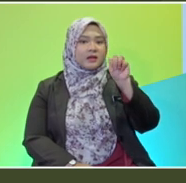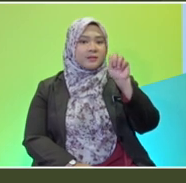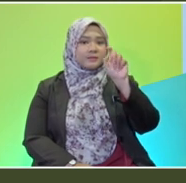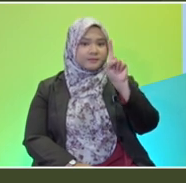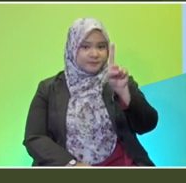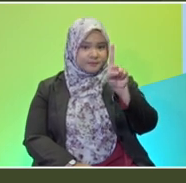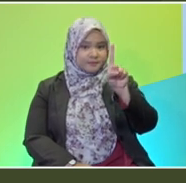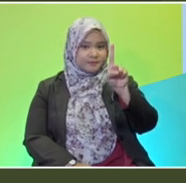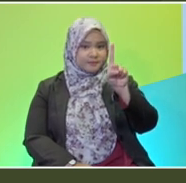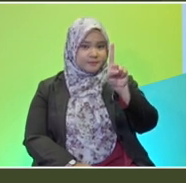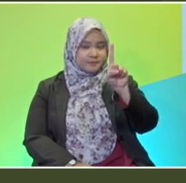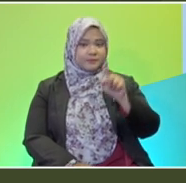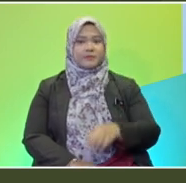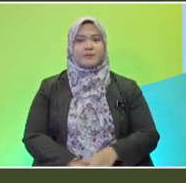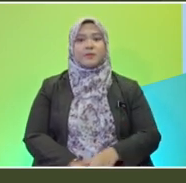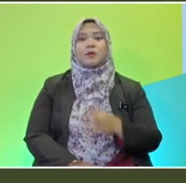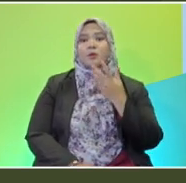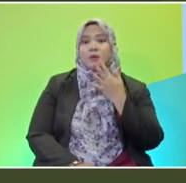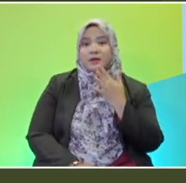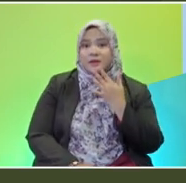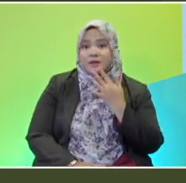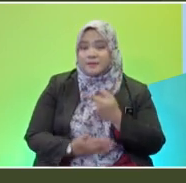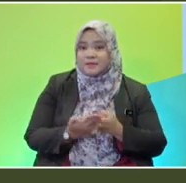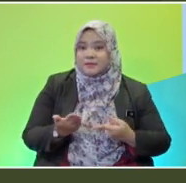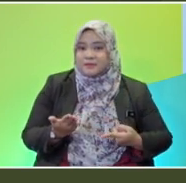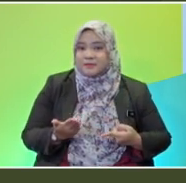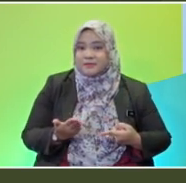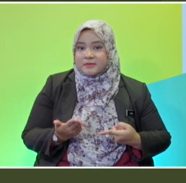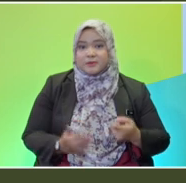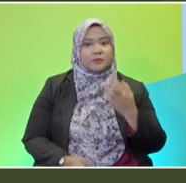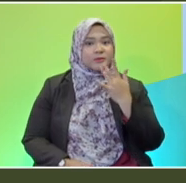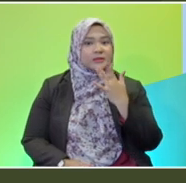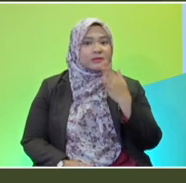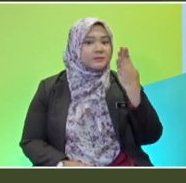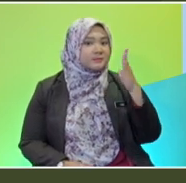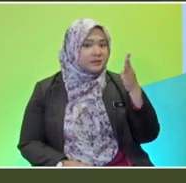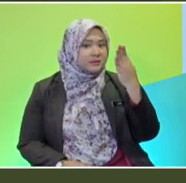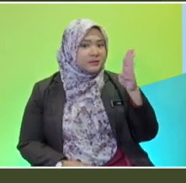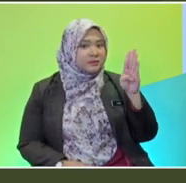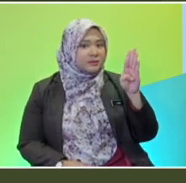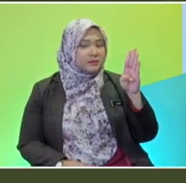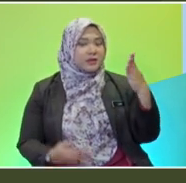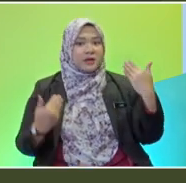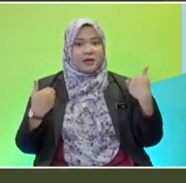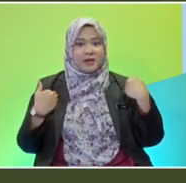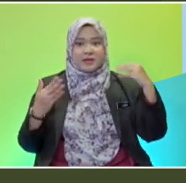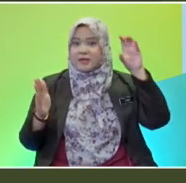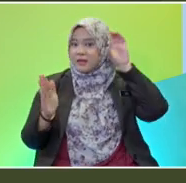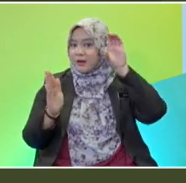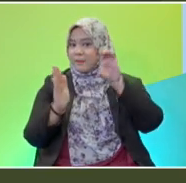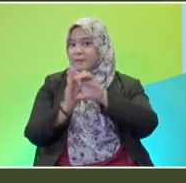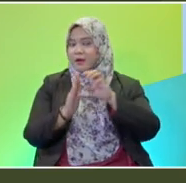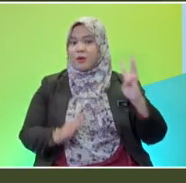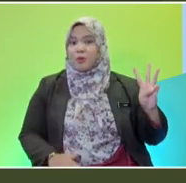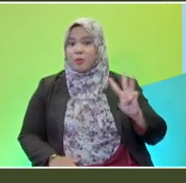yang kedua warnanya adalah berwarna biru dan ketiga adalah ada gambar Wow di belakang RM